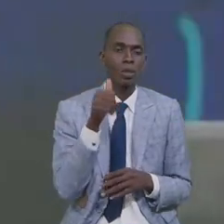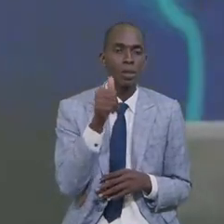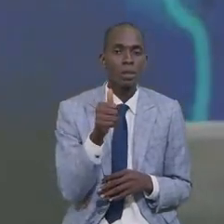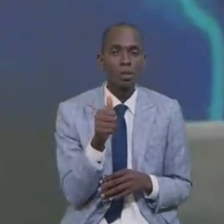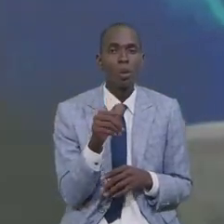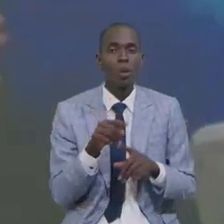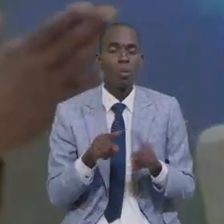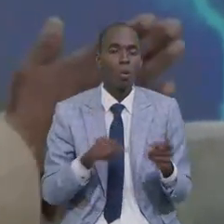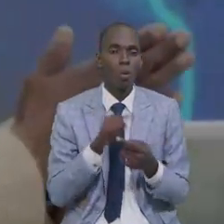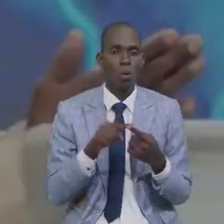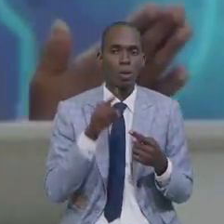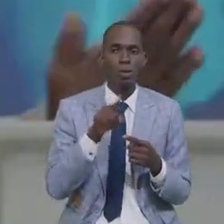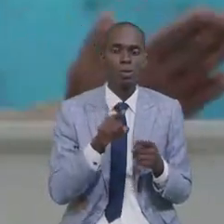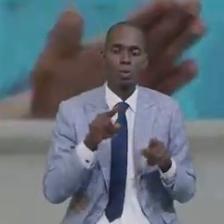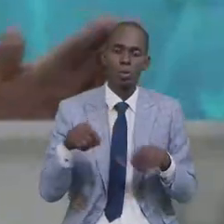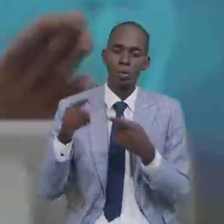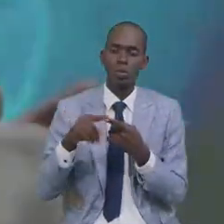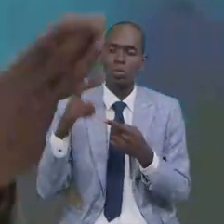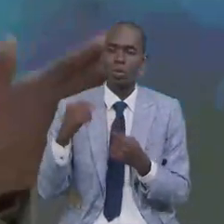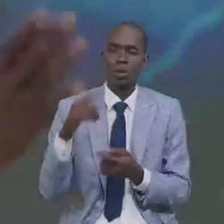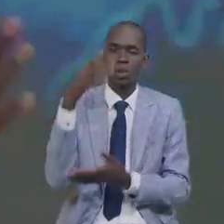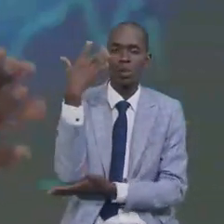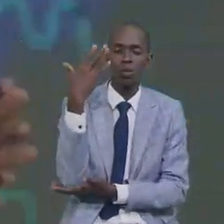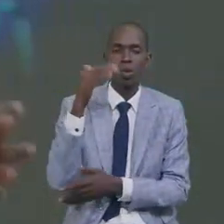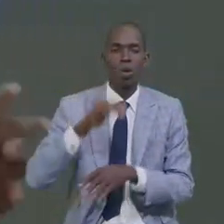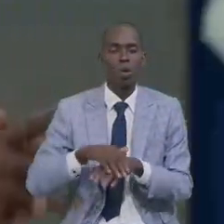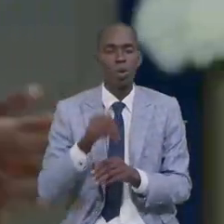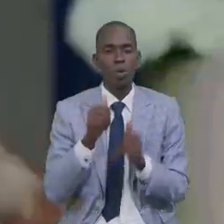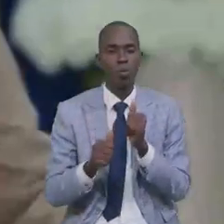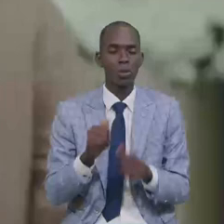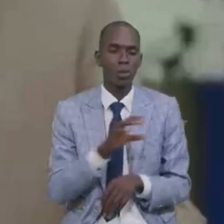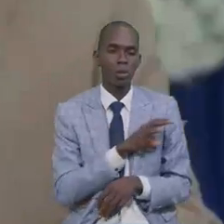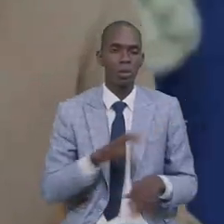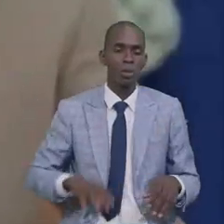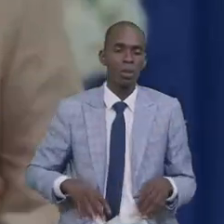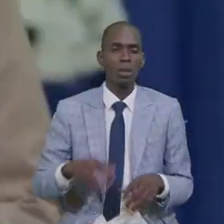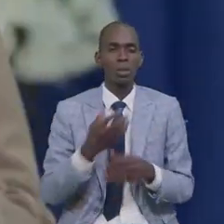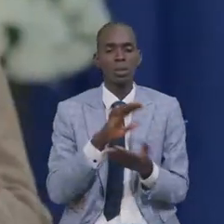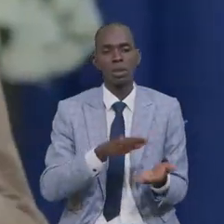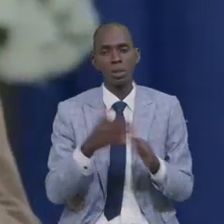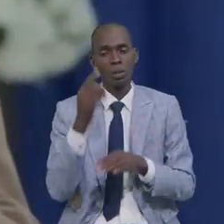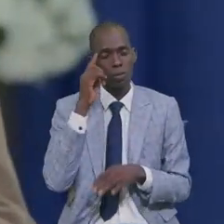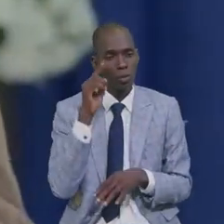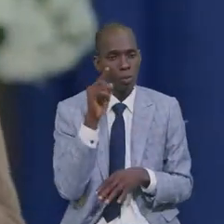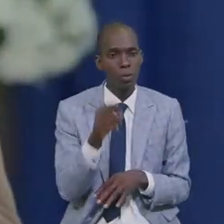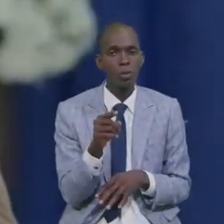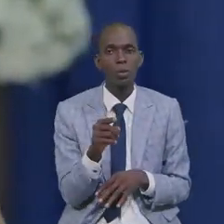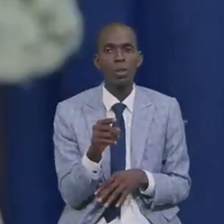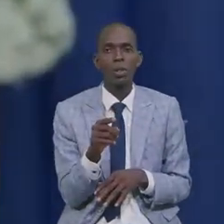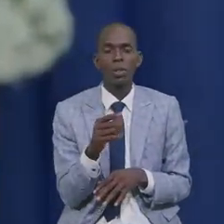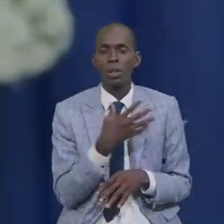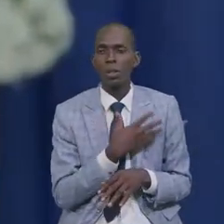ces expériences. Mais quand tu regardes au bois sur lequel est mort pour toi,